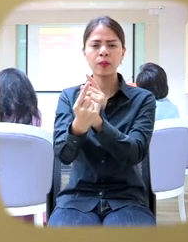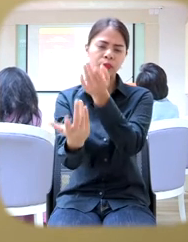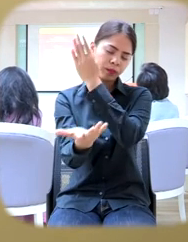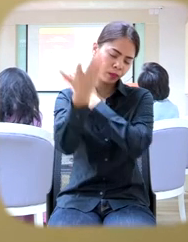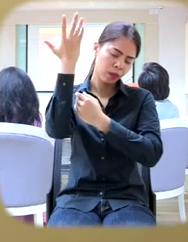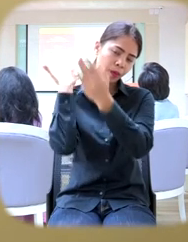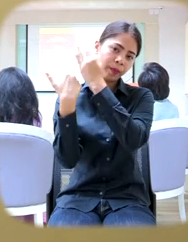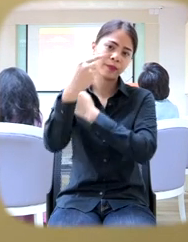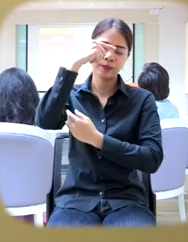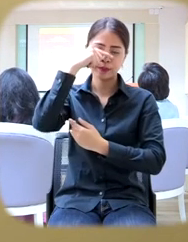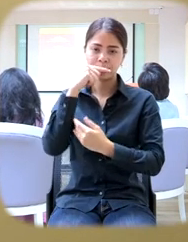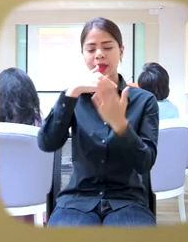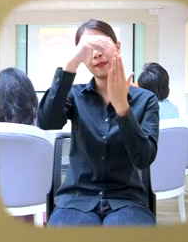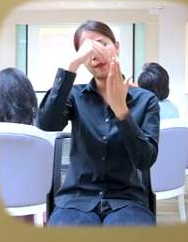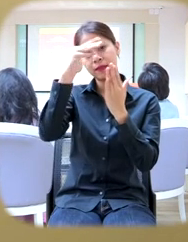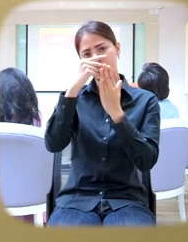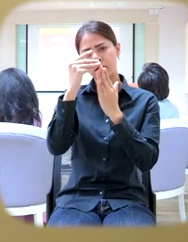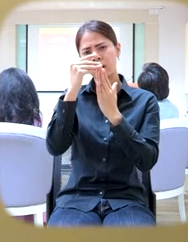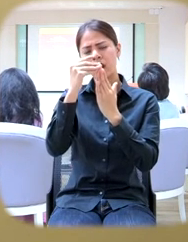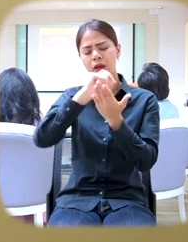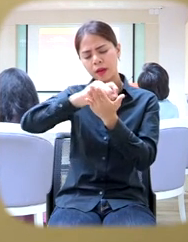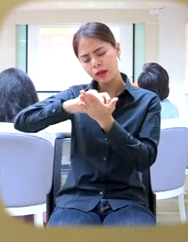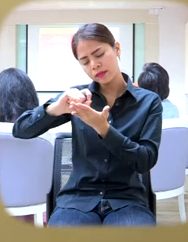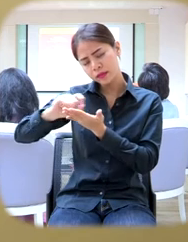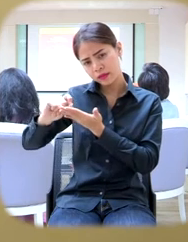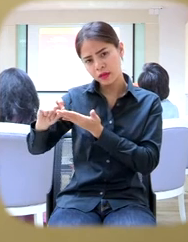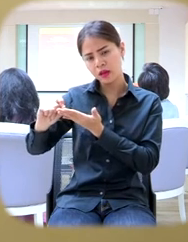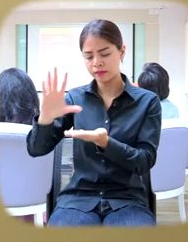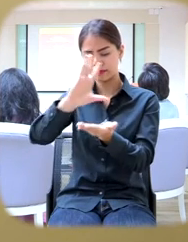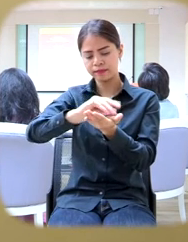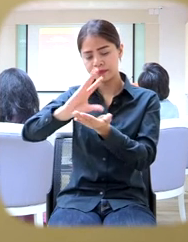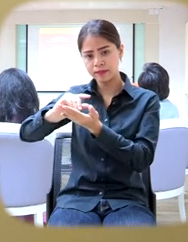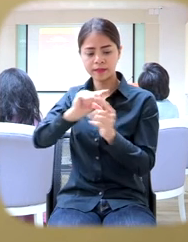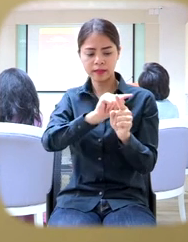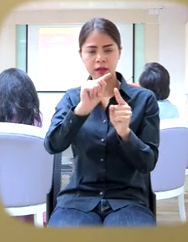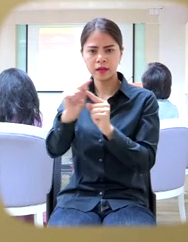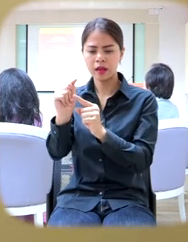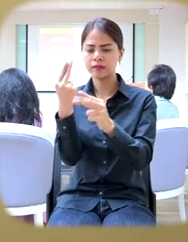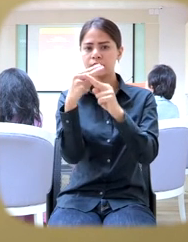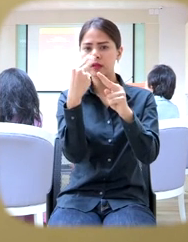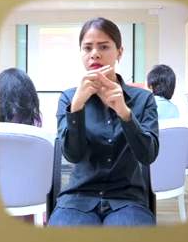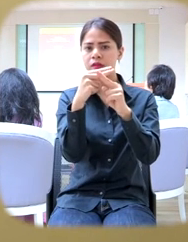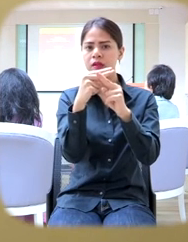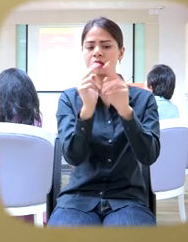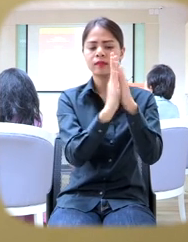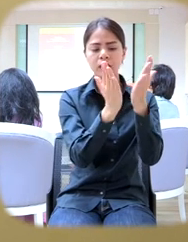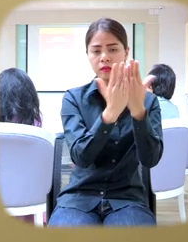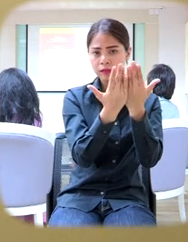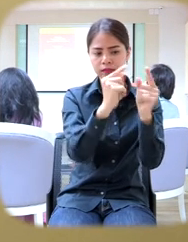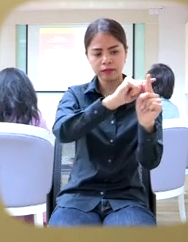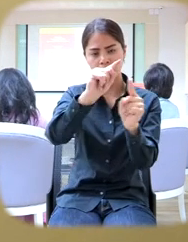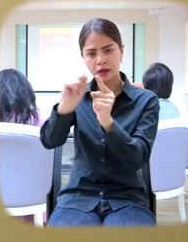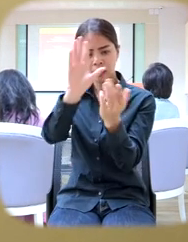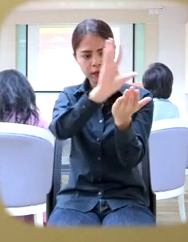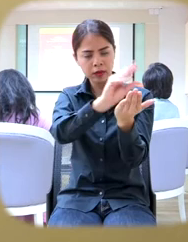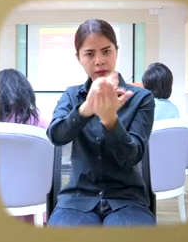ป็นเหมือนกับเป็นขนบแบบหนึ่งในการเขียนหรือบันทึกนะครับรายชื่อคัมภีร์ต่างๆนะครับที่ล้านนาแล้วก็จ